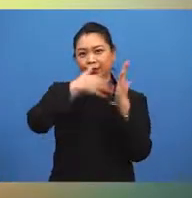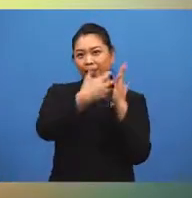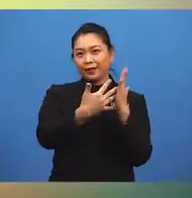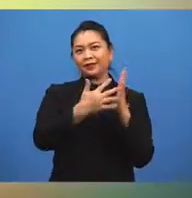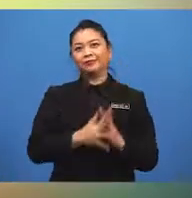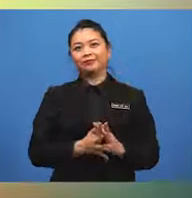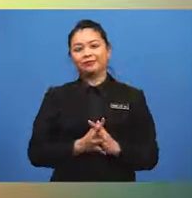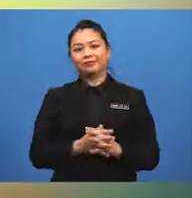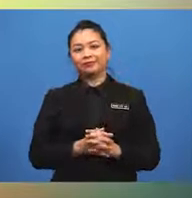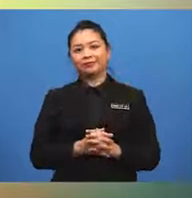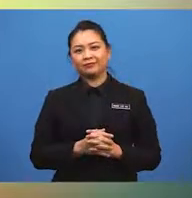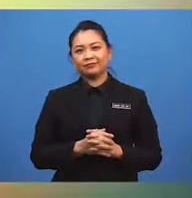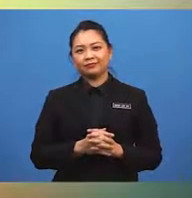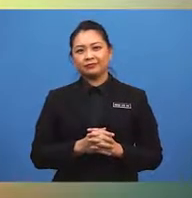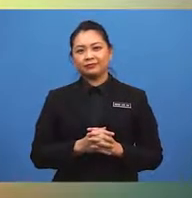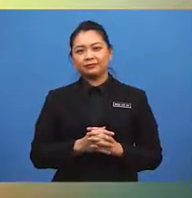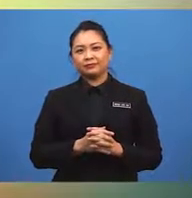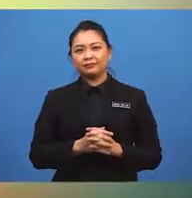berkala.